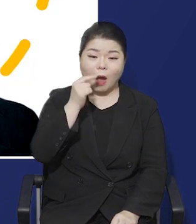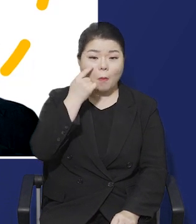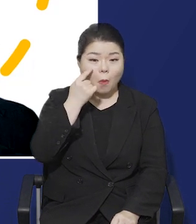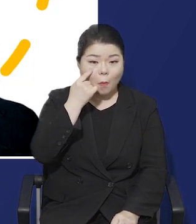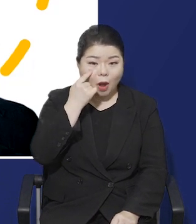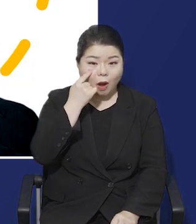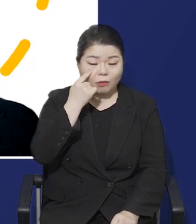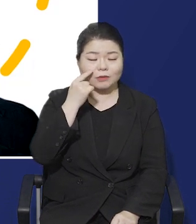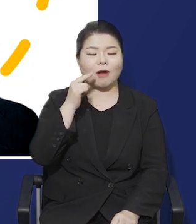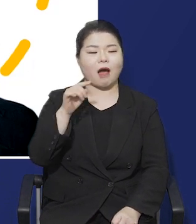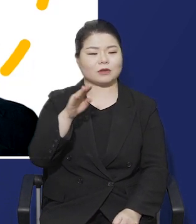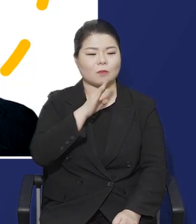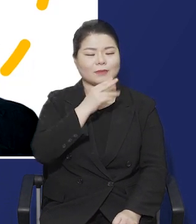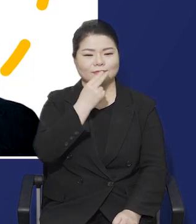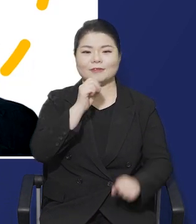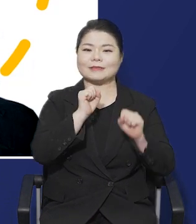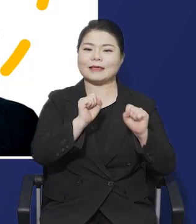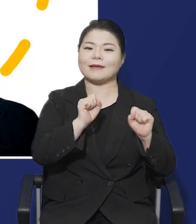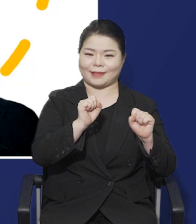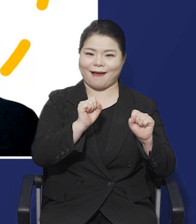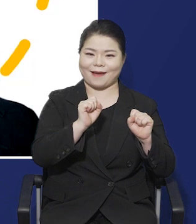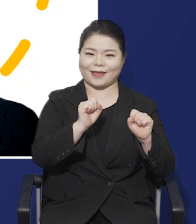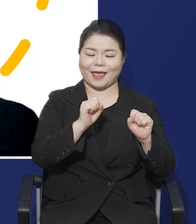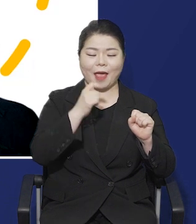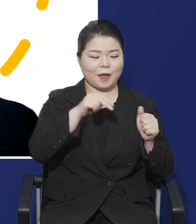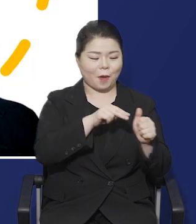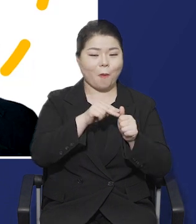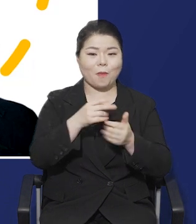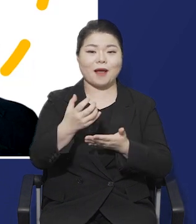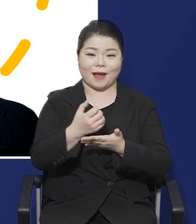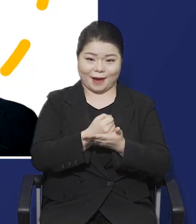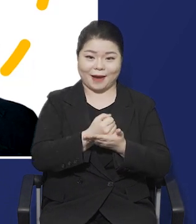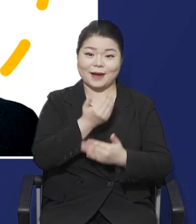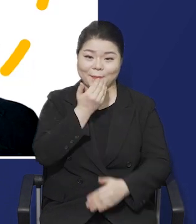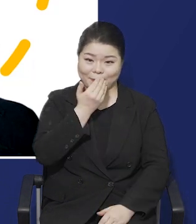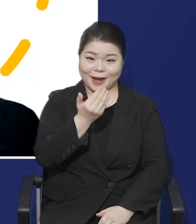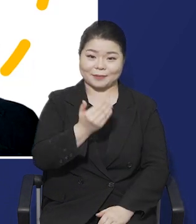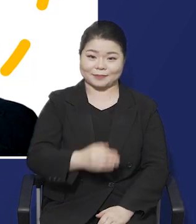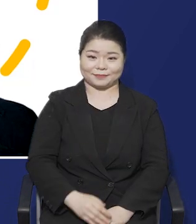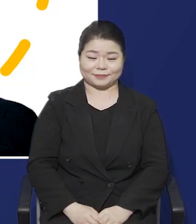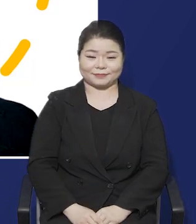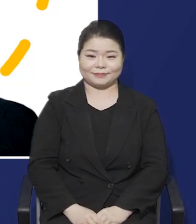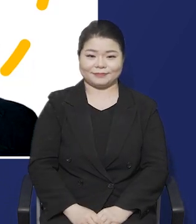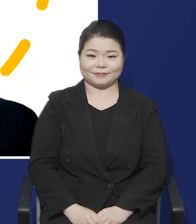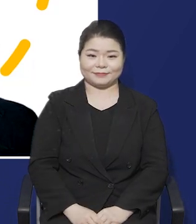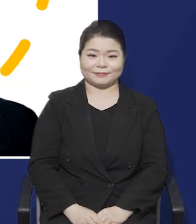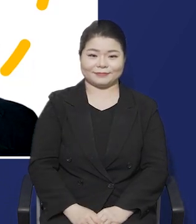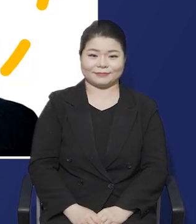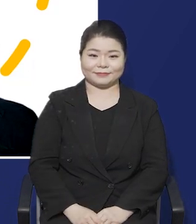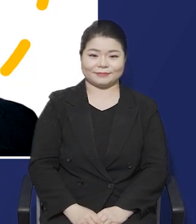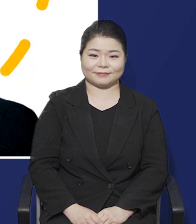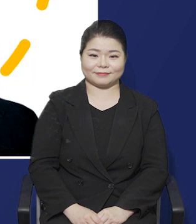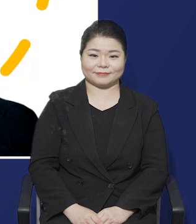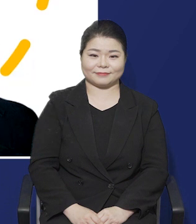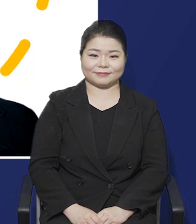직접 오감을 느끼면서 직접 보고 느끼고 냄새 맡고 듣고 이런 생생한 그런